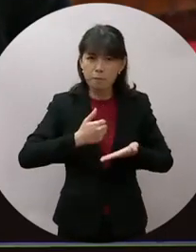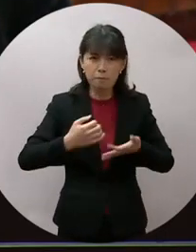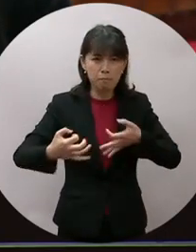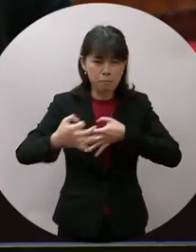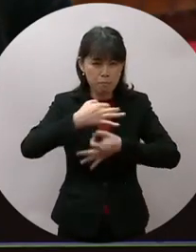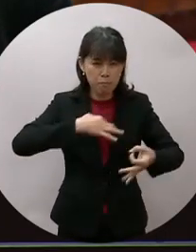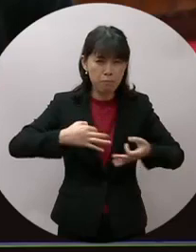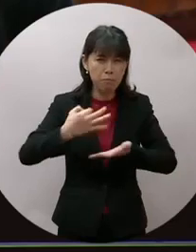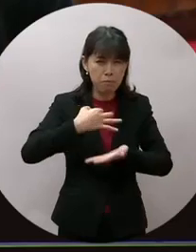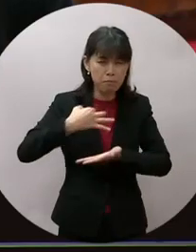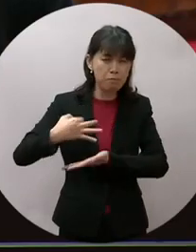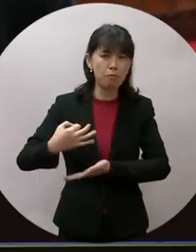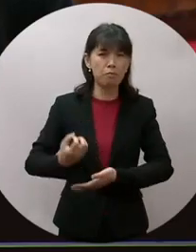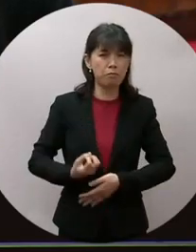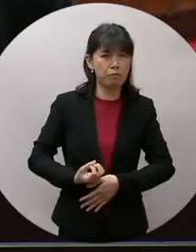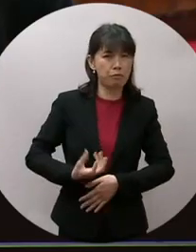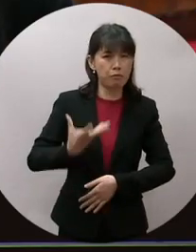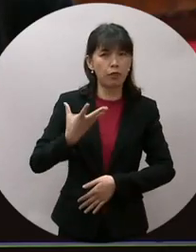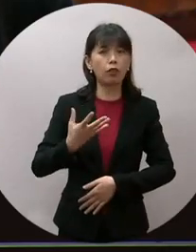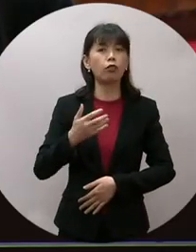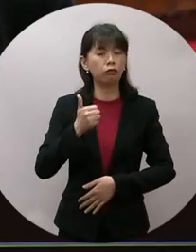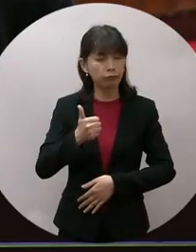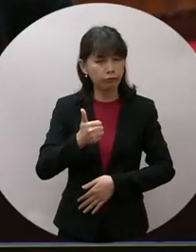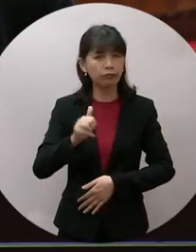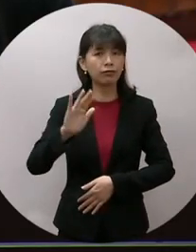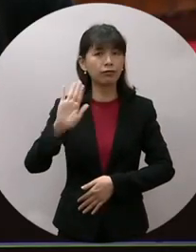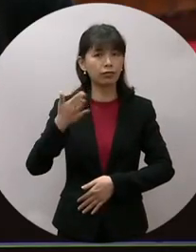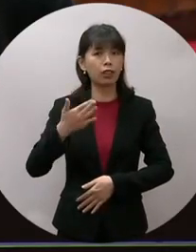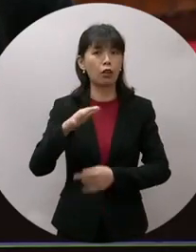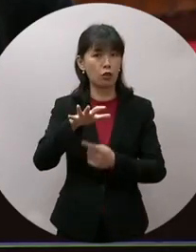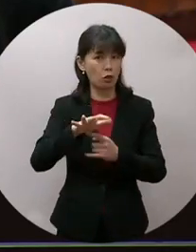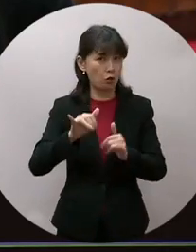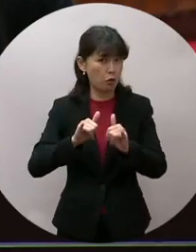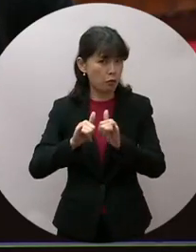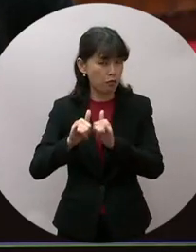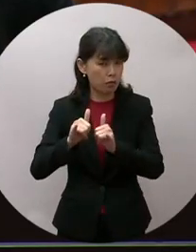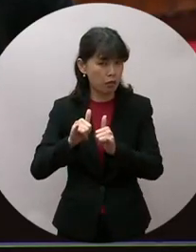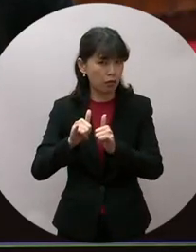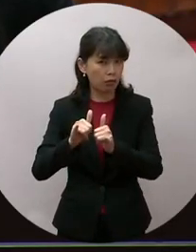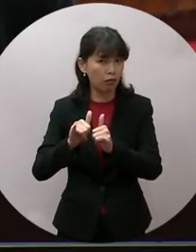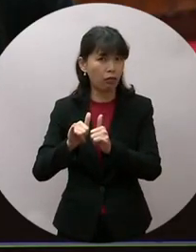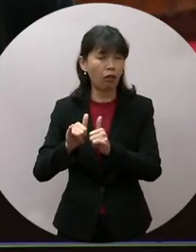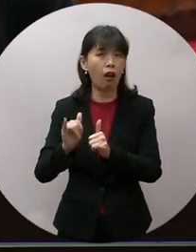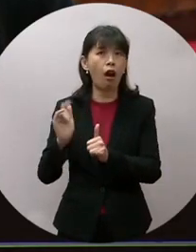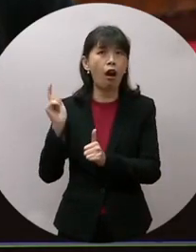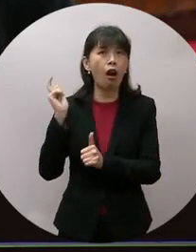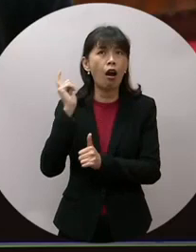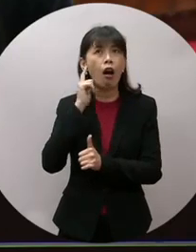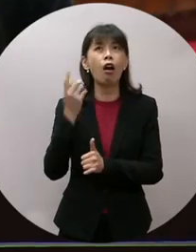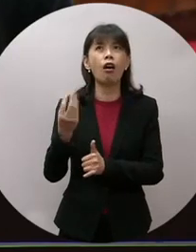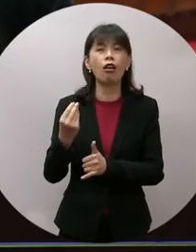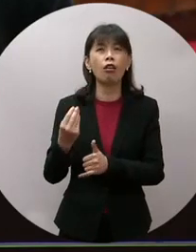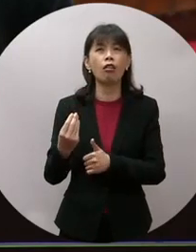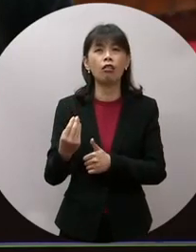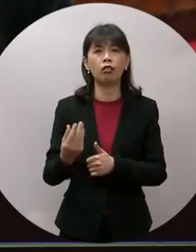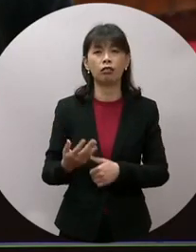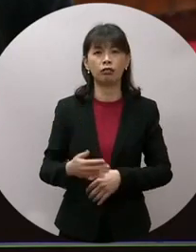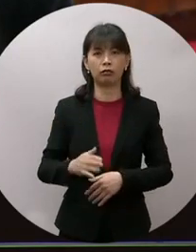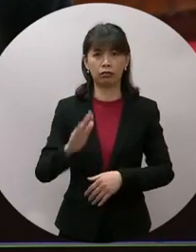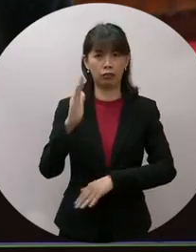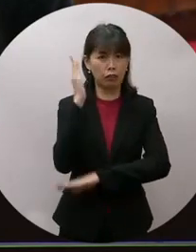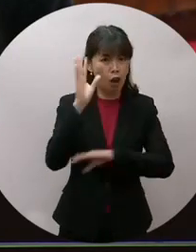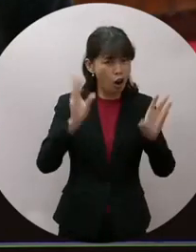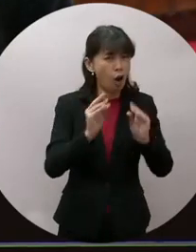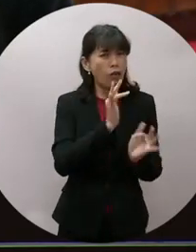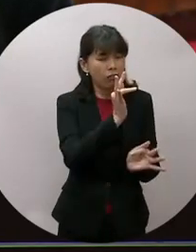都很好。但是我想提醒的是，农民没有足够的资讯去判断这些，但是政府